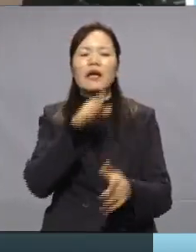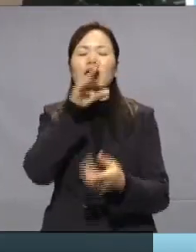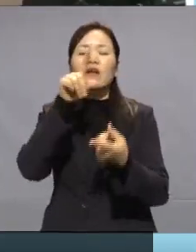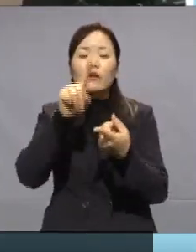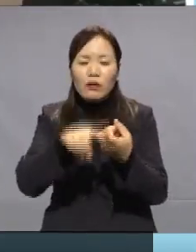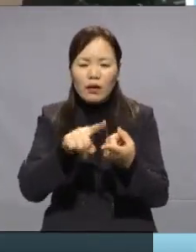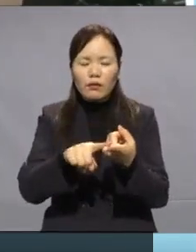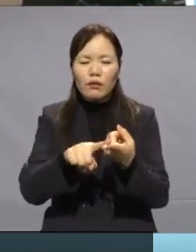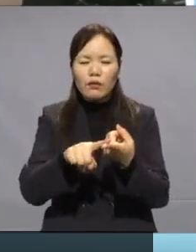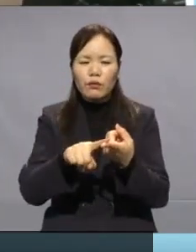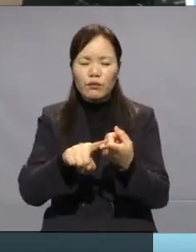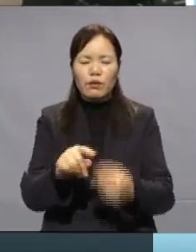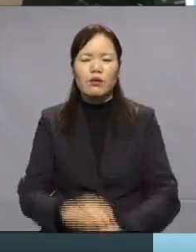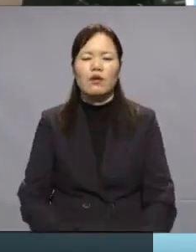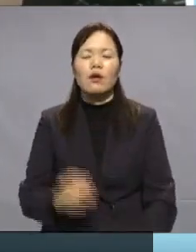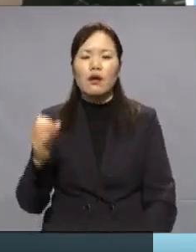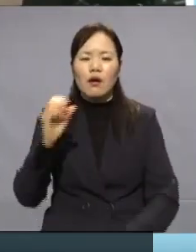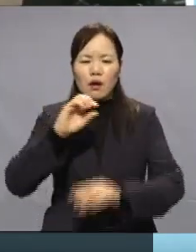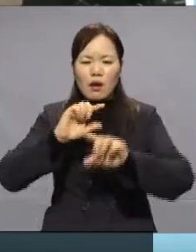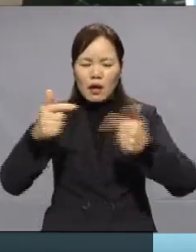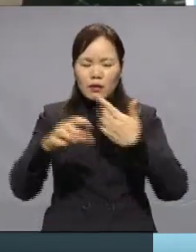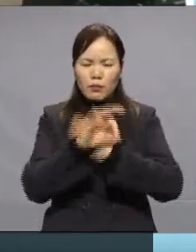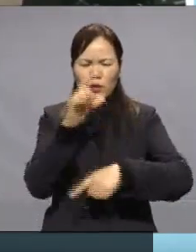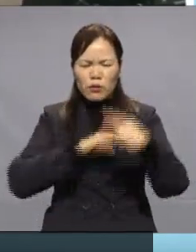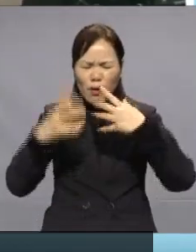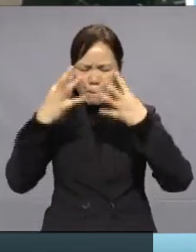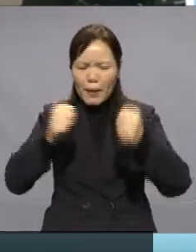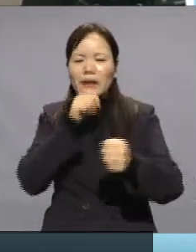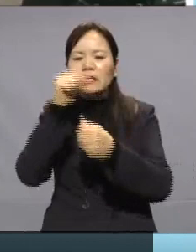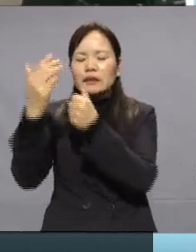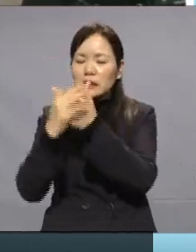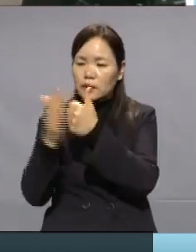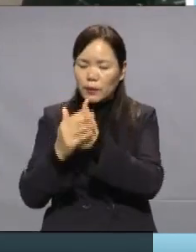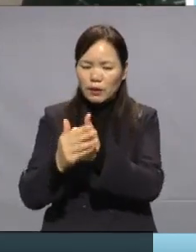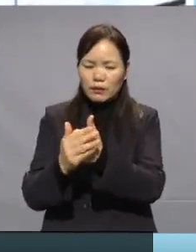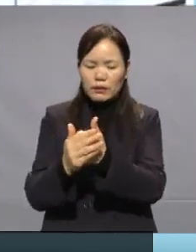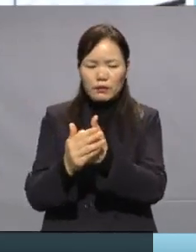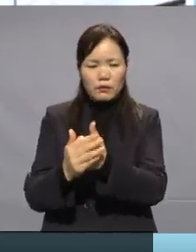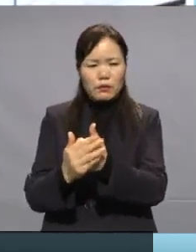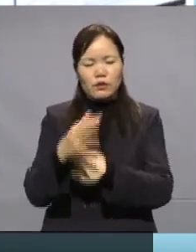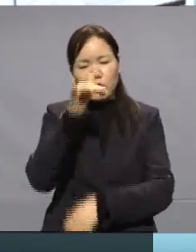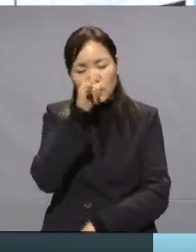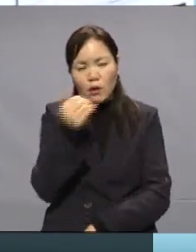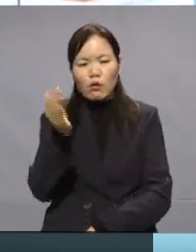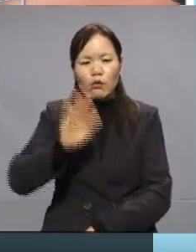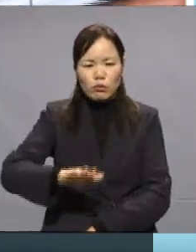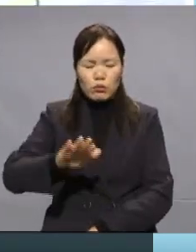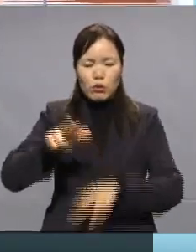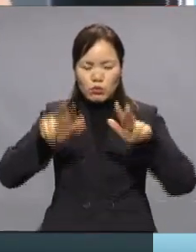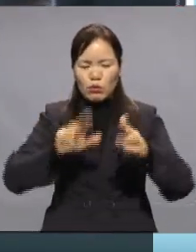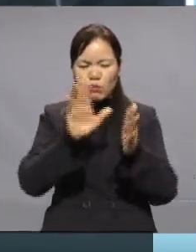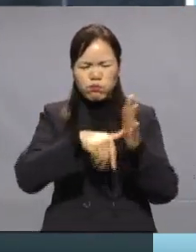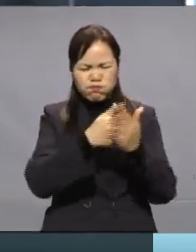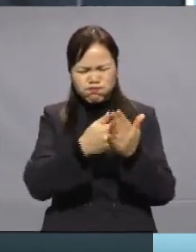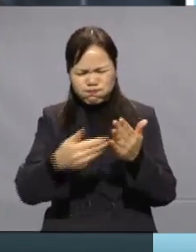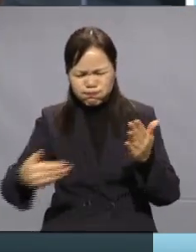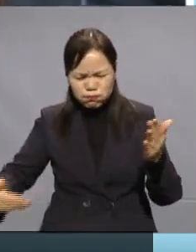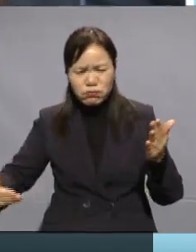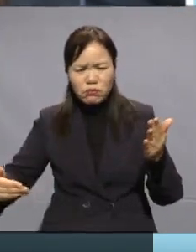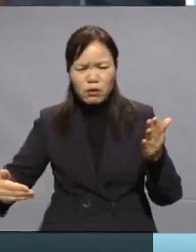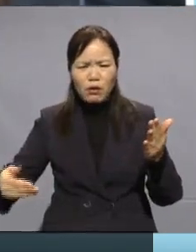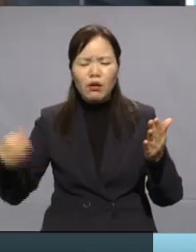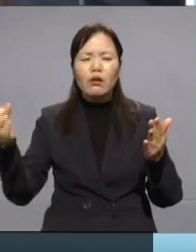당연한 것으로 혹은 더 많은 사람들의 지지를 받는 그런 주장이었을 수 있습니다만 지금은 시간이 한참 흘렀고